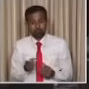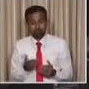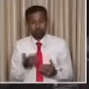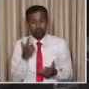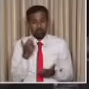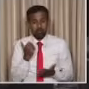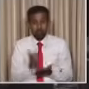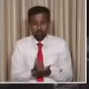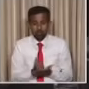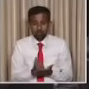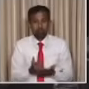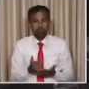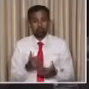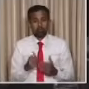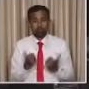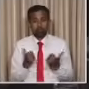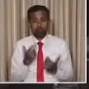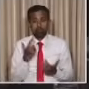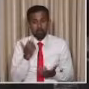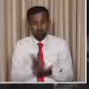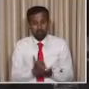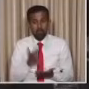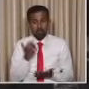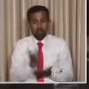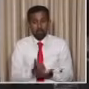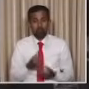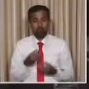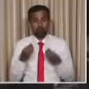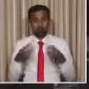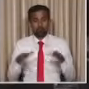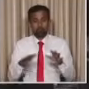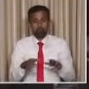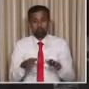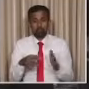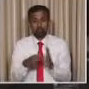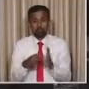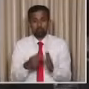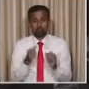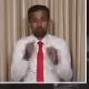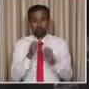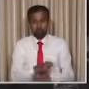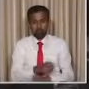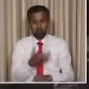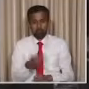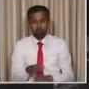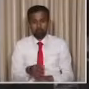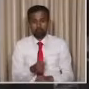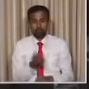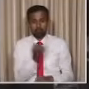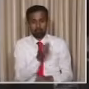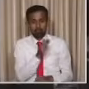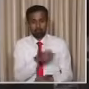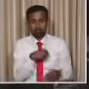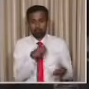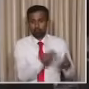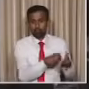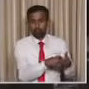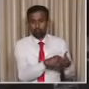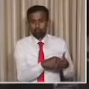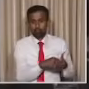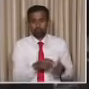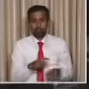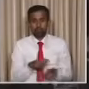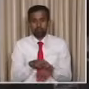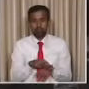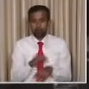ජනතාවට ජීවත් වෙන්න බැරි මෙරි මෙරි ජීවත් වෙන තත්ත්වයට පත් කරලා ඒ ආර්ථිකය කඩන් වට්ටපු චූදිතයන්ව නඩත්තු කරන්න